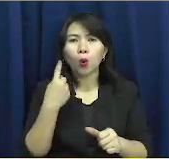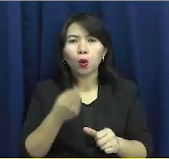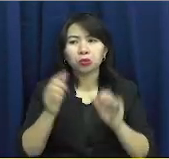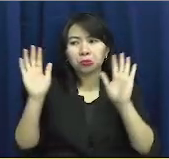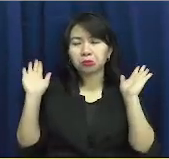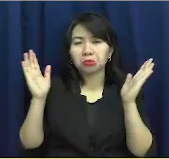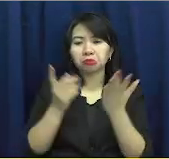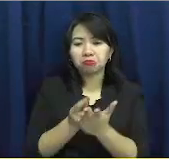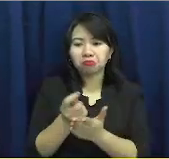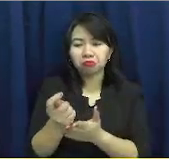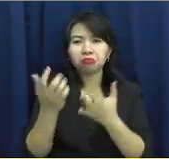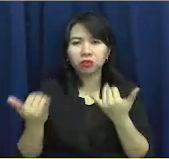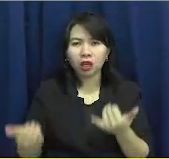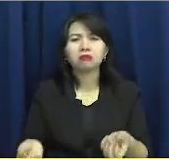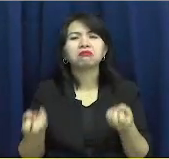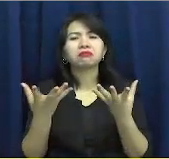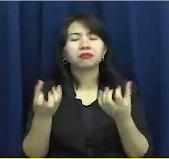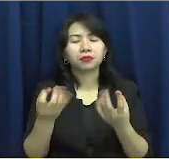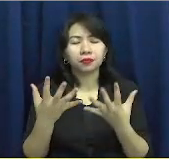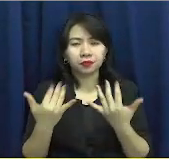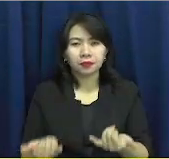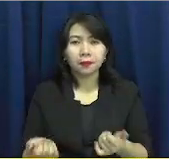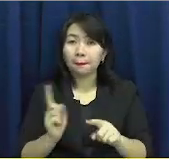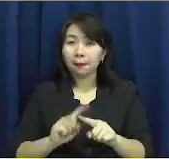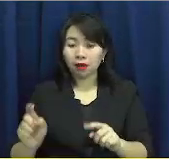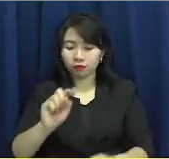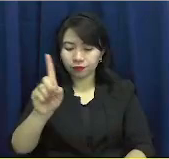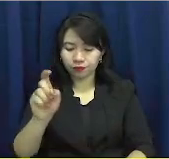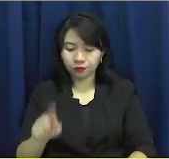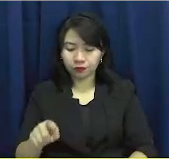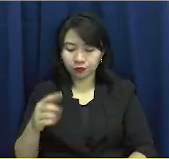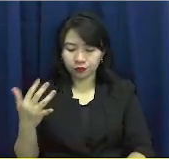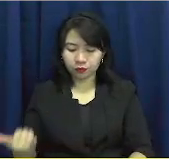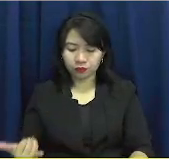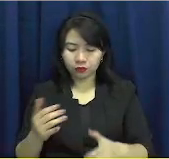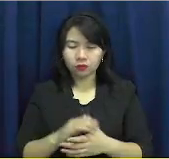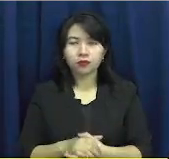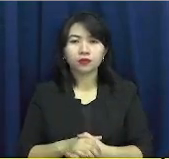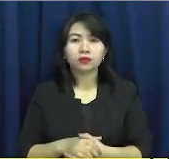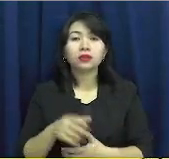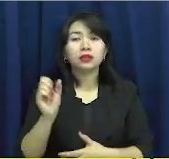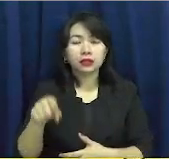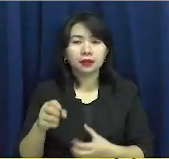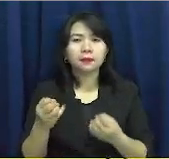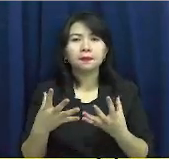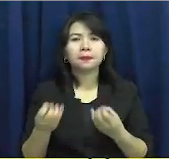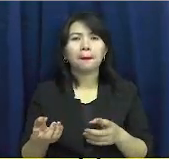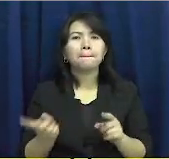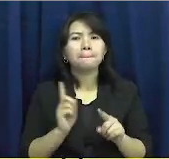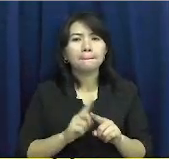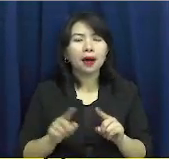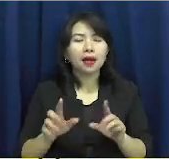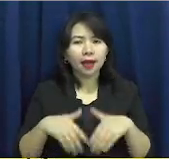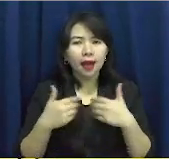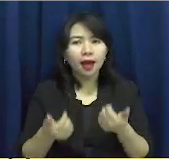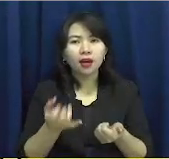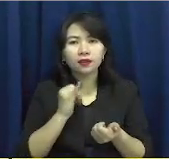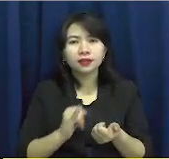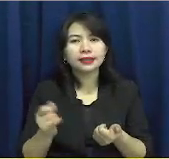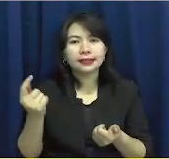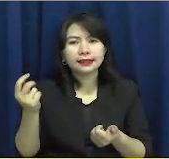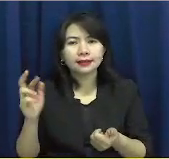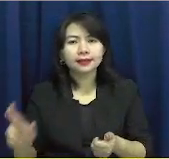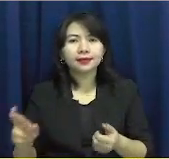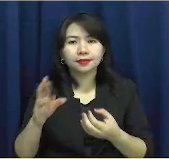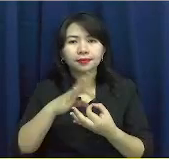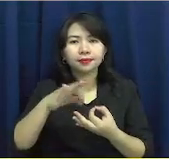mas marami sa atin mga kapatid. But the question is this. Okay, mas marami nga sila sa atin. But how is their spiritual growth?